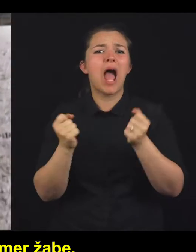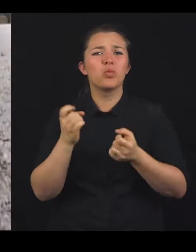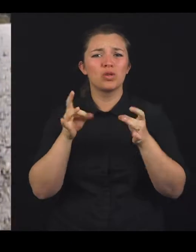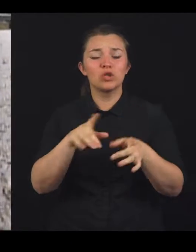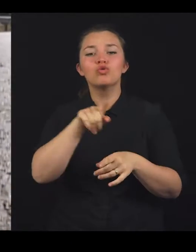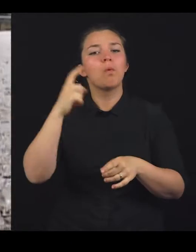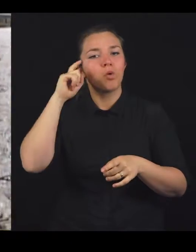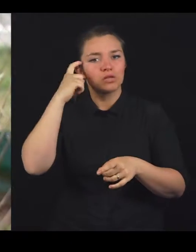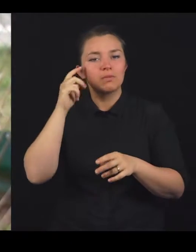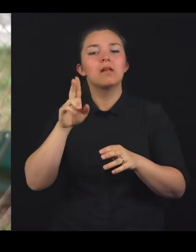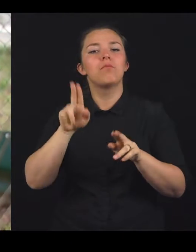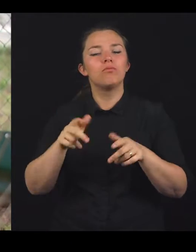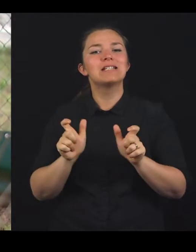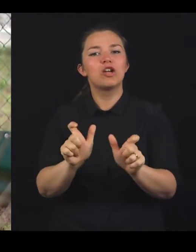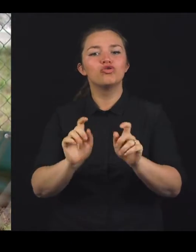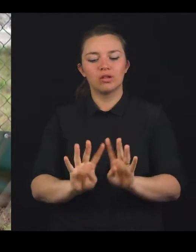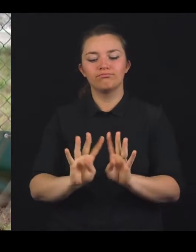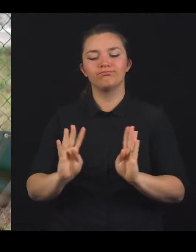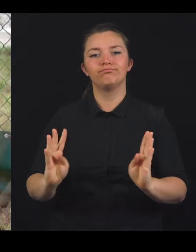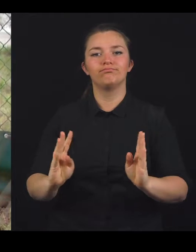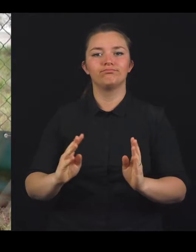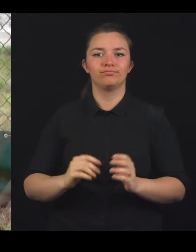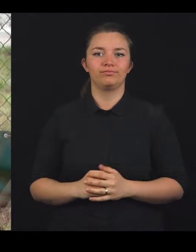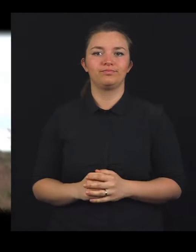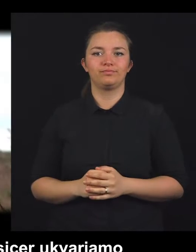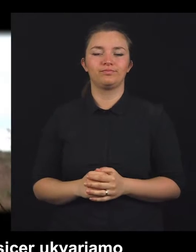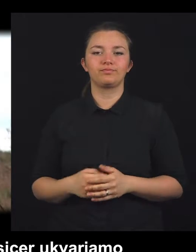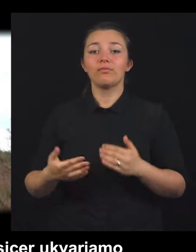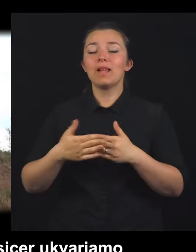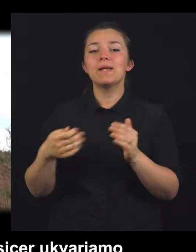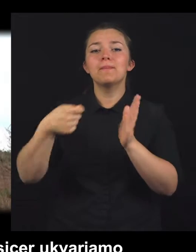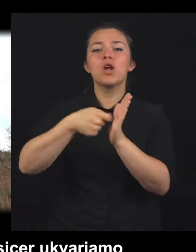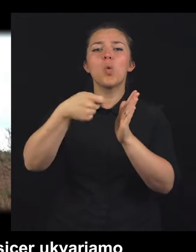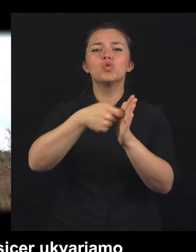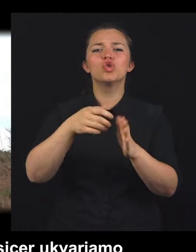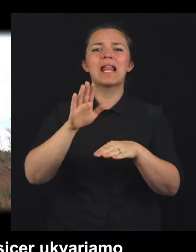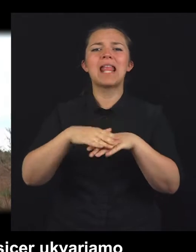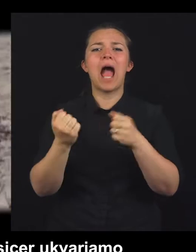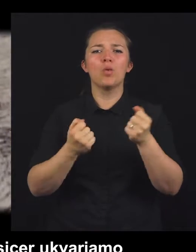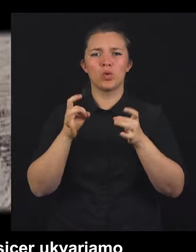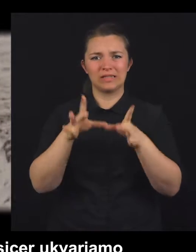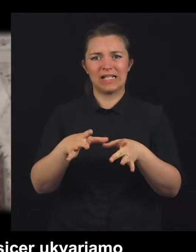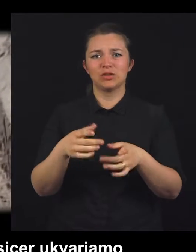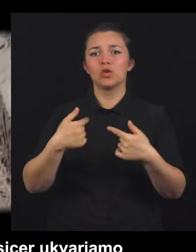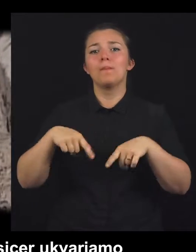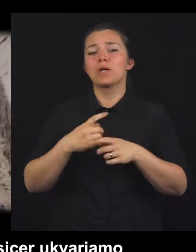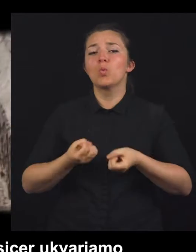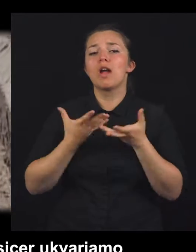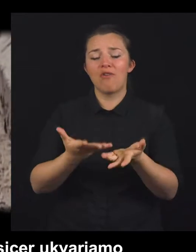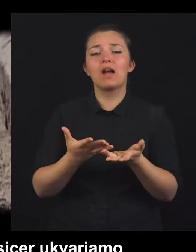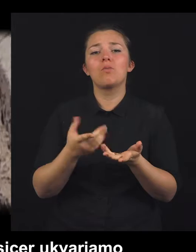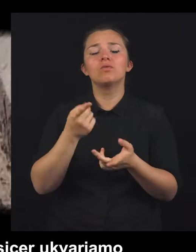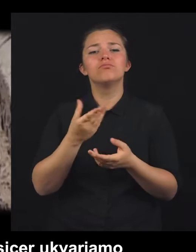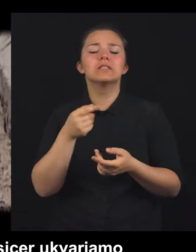avtocest poskrbeli z zaščitnimi ponjavev. Pri priključkih na avtocesto se mi sicer